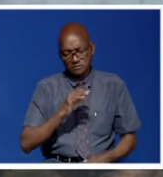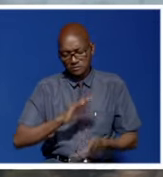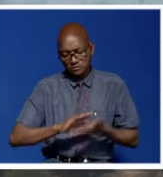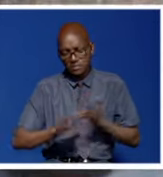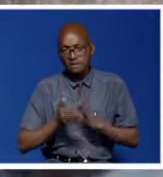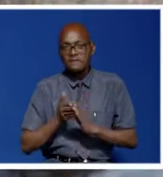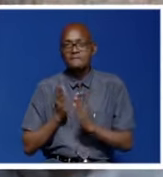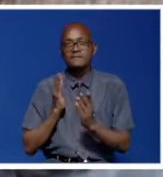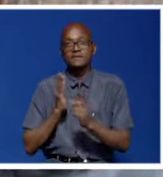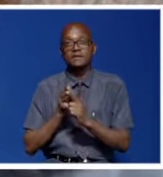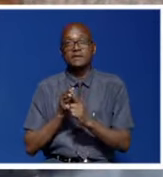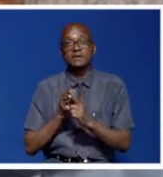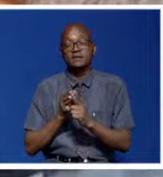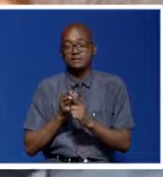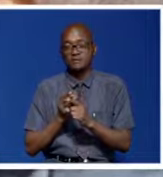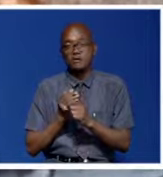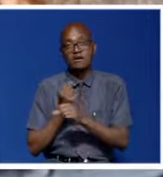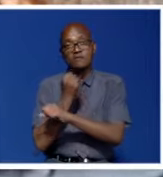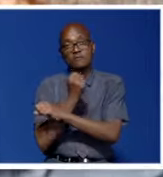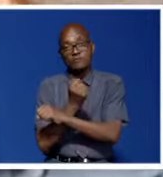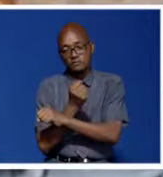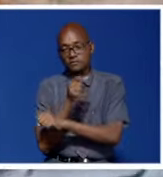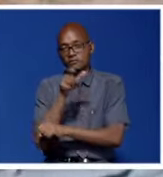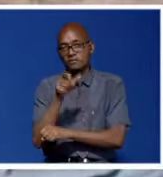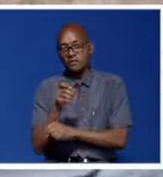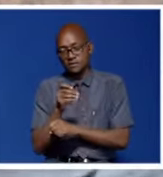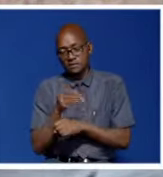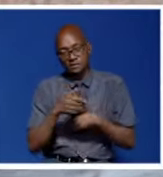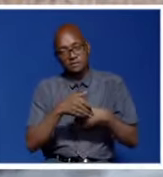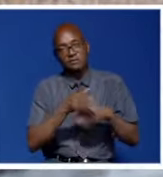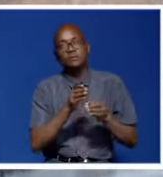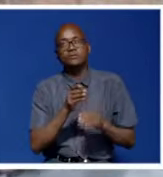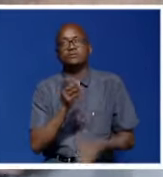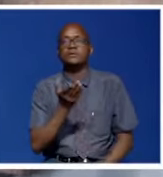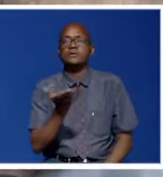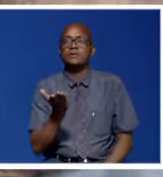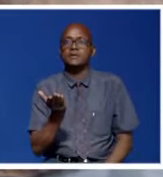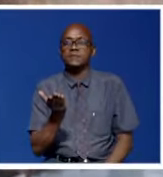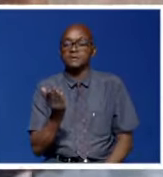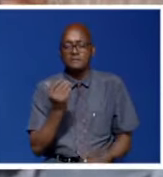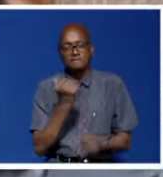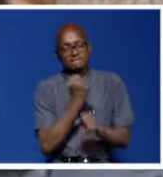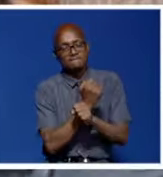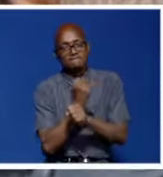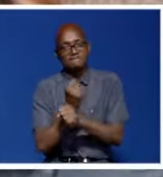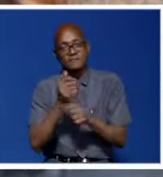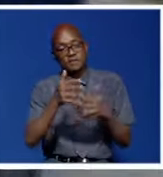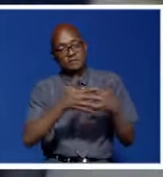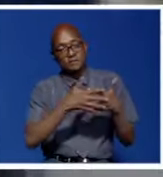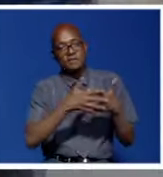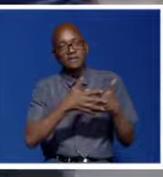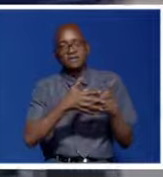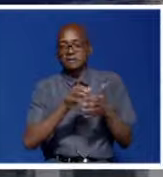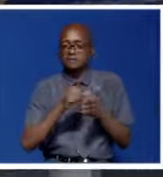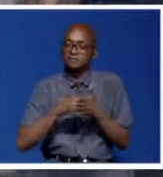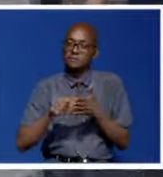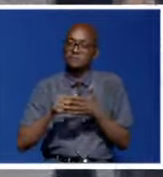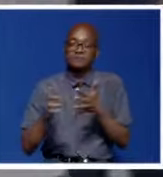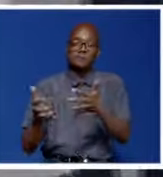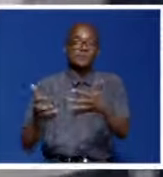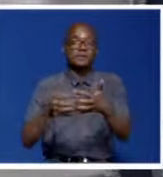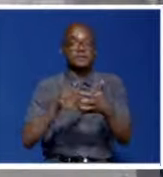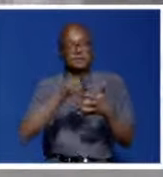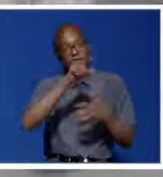ya wafungwa kwa mateka, ambapo itawachia huru wa Palestina kadhaa waliofungwa katika magereza yake ili kuwalipa mateka huko